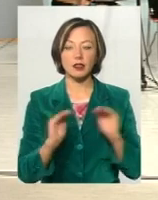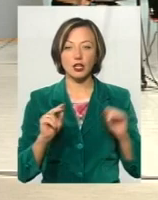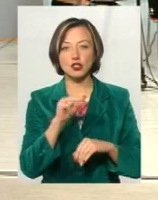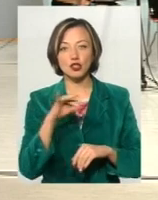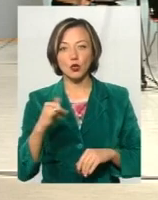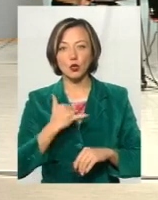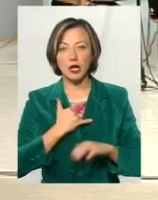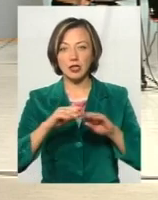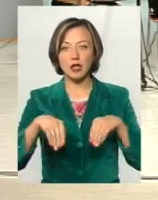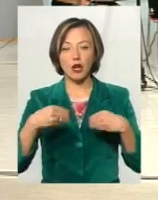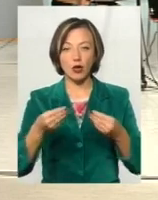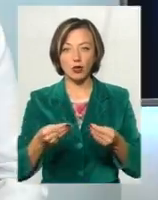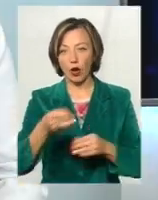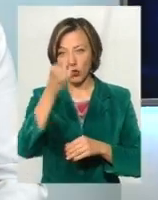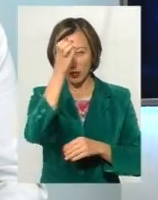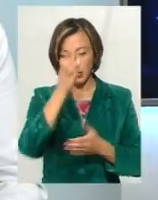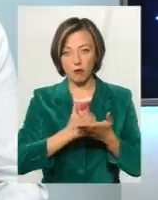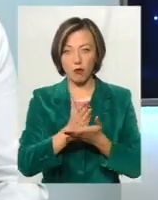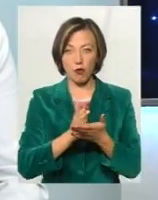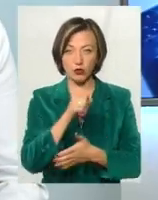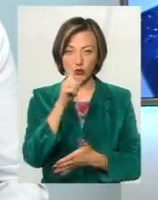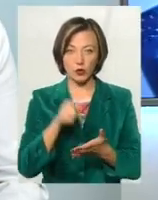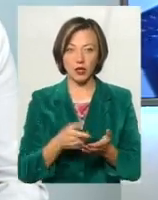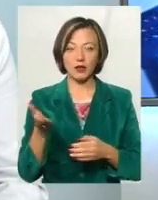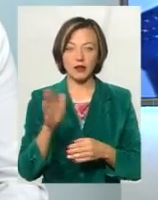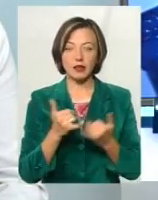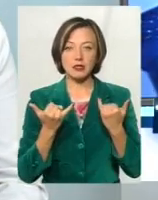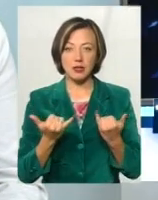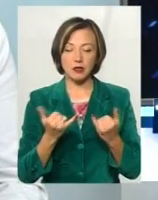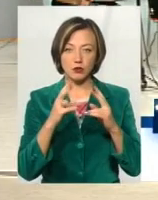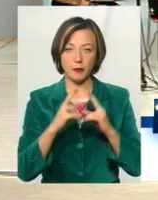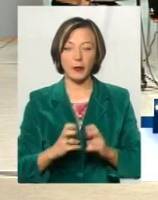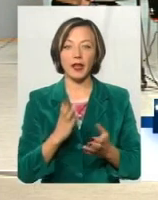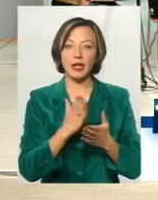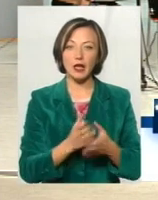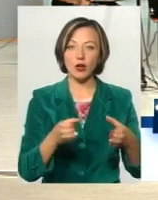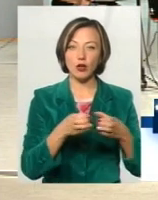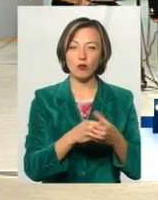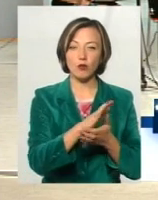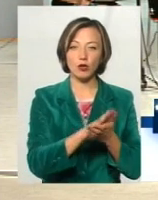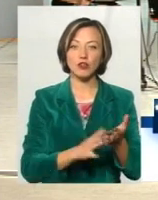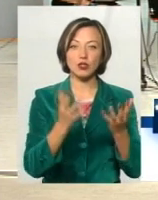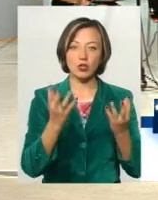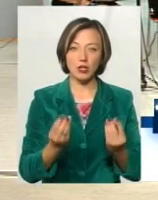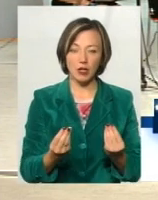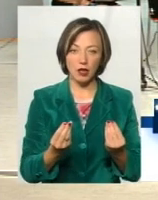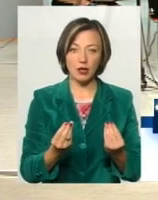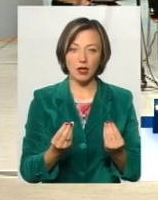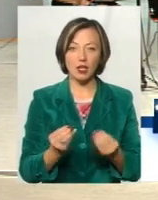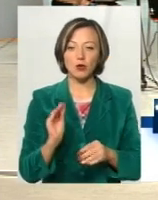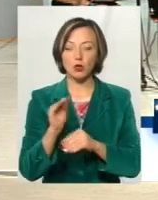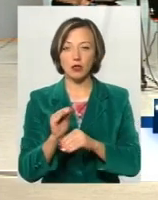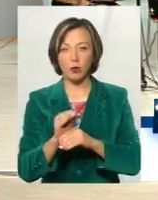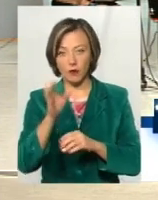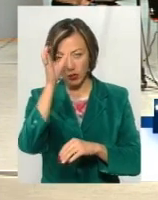нас надаються все ж таки освітні послуги? Давайте зараз є, конкретно розберемо. Є і групи продовженого дня, і додаткові